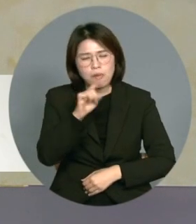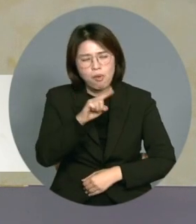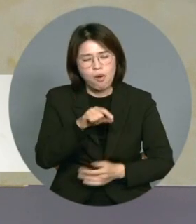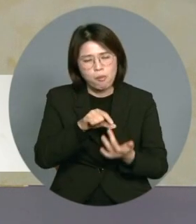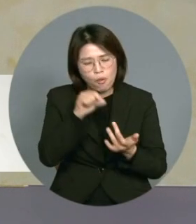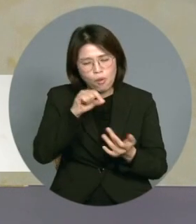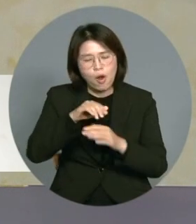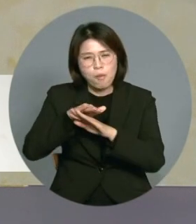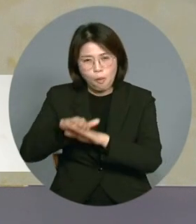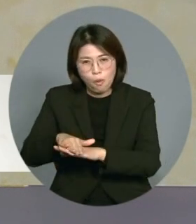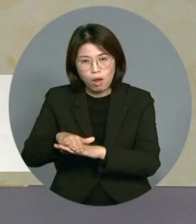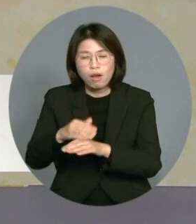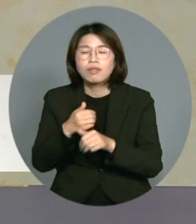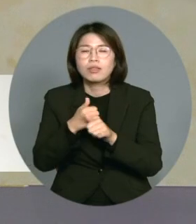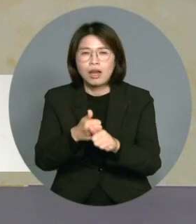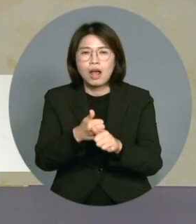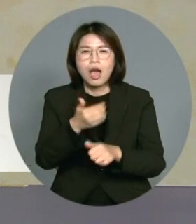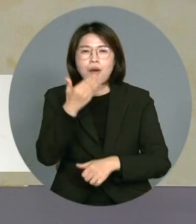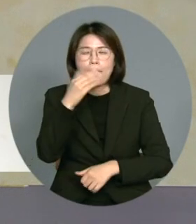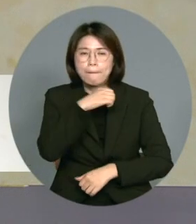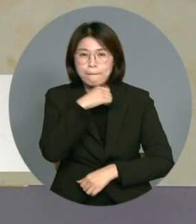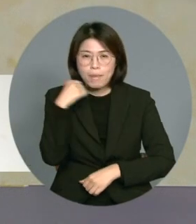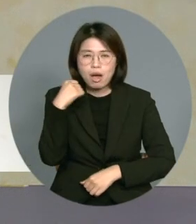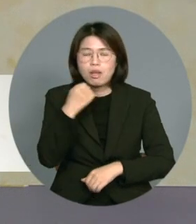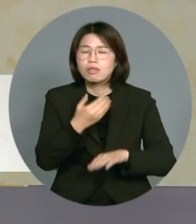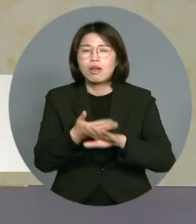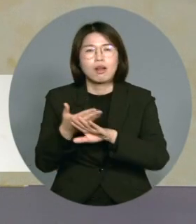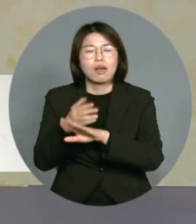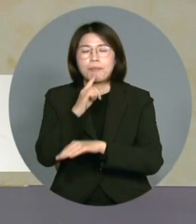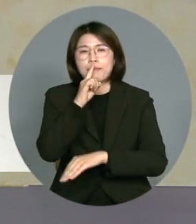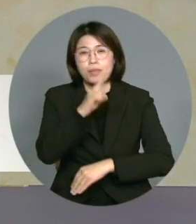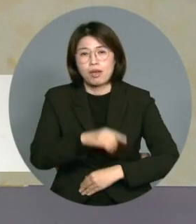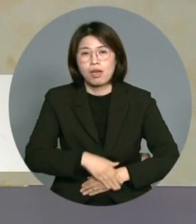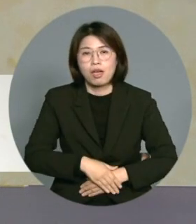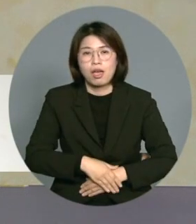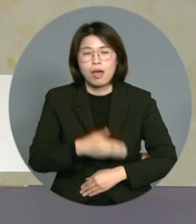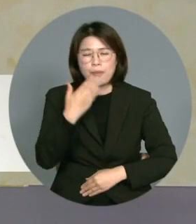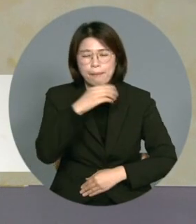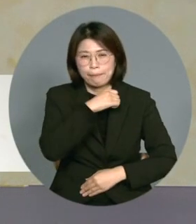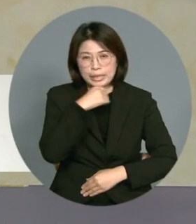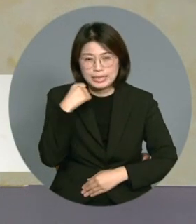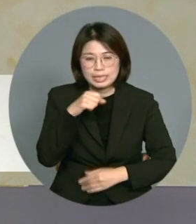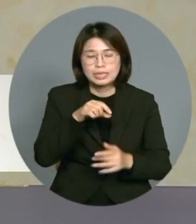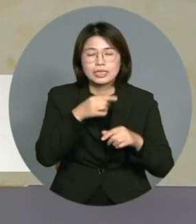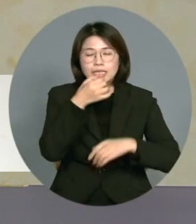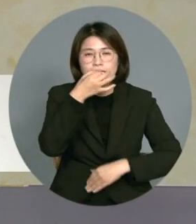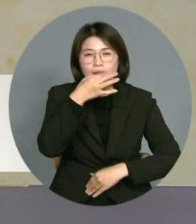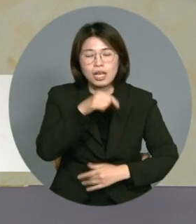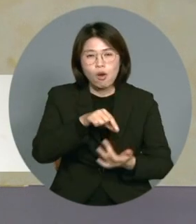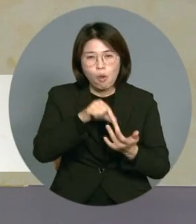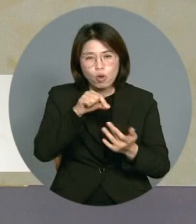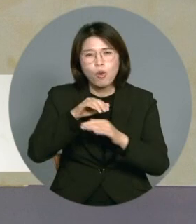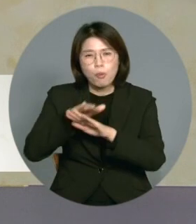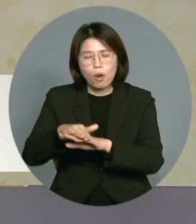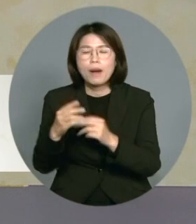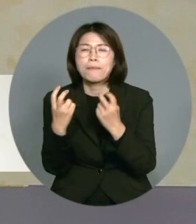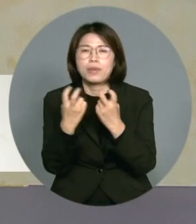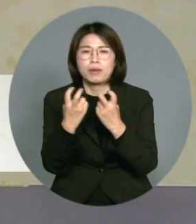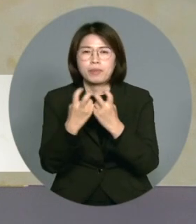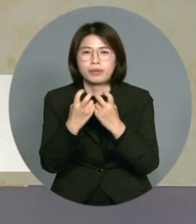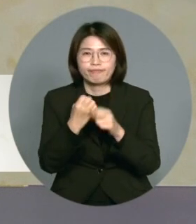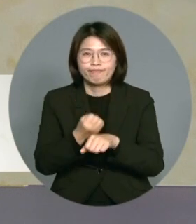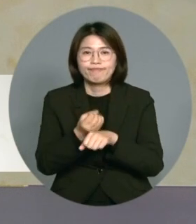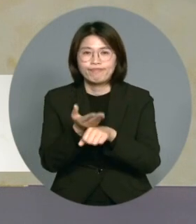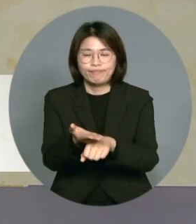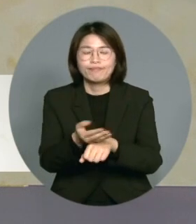어떻게 보관하느냐에 따라서 밥맛이 달라진다고 합니다. 밥맛 좋은 쌀을 고르고 보관하는 방법을 김건엽